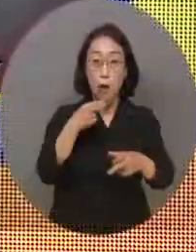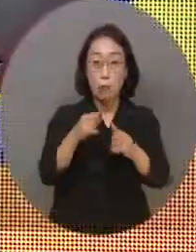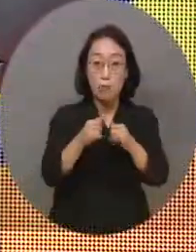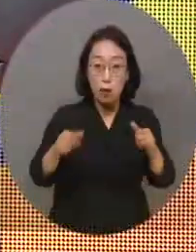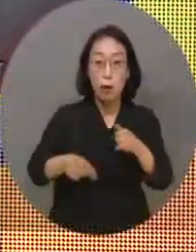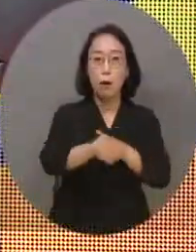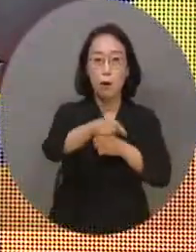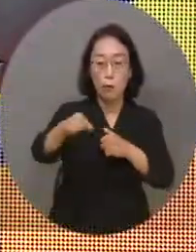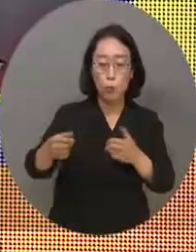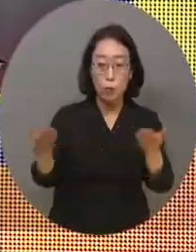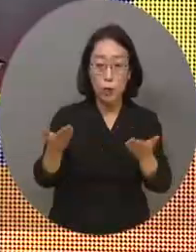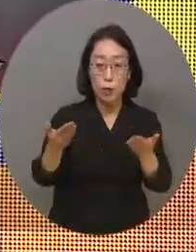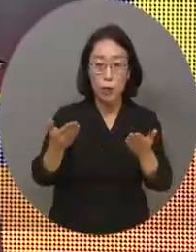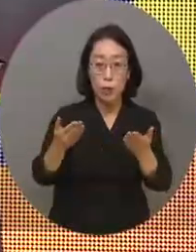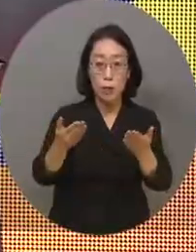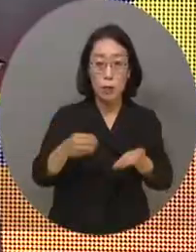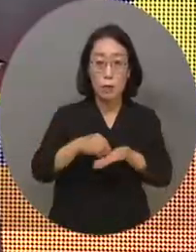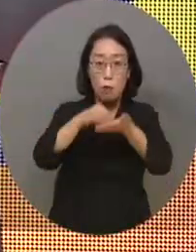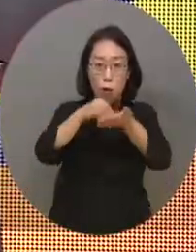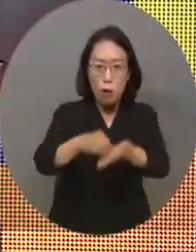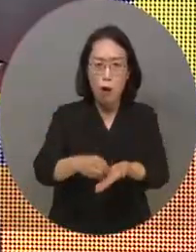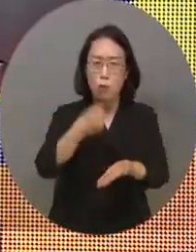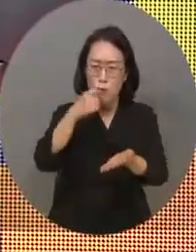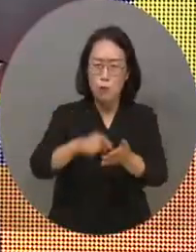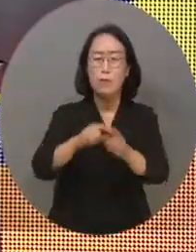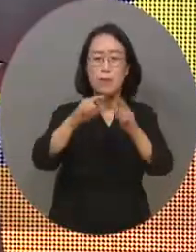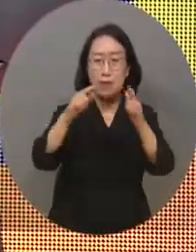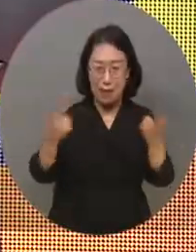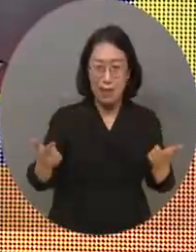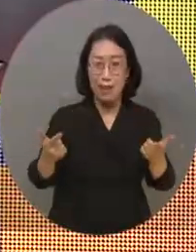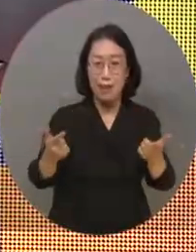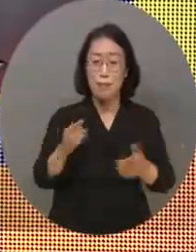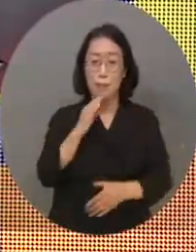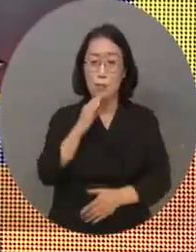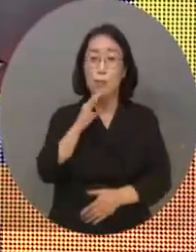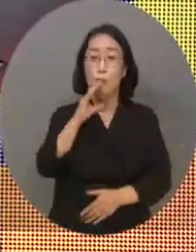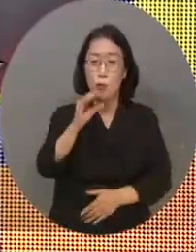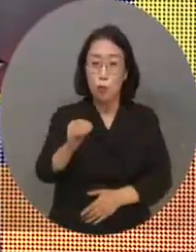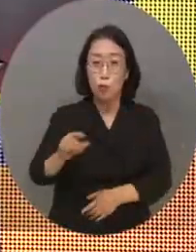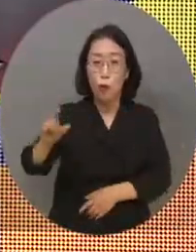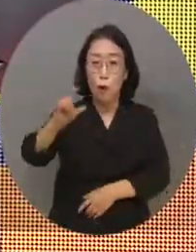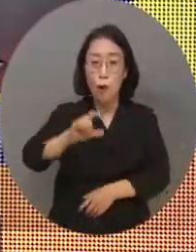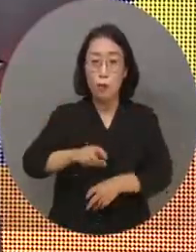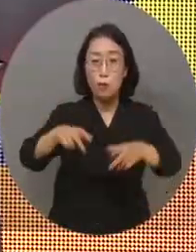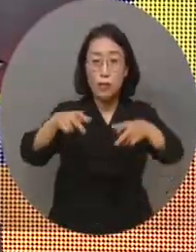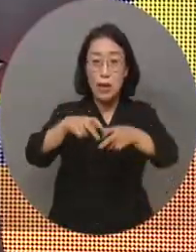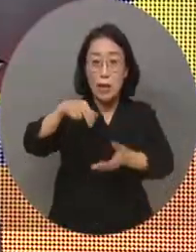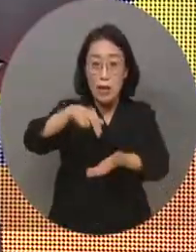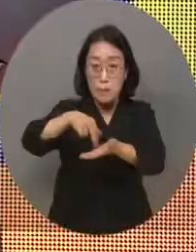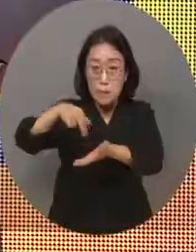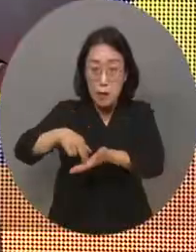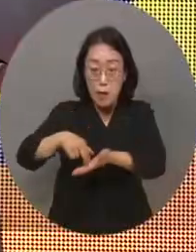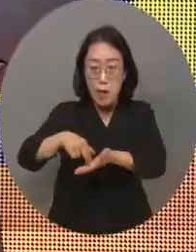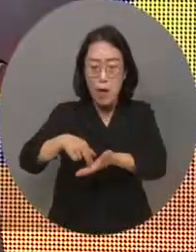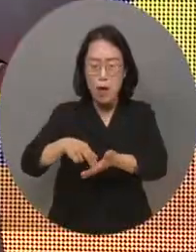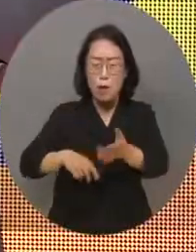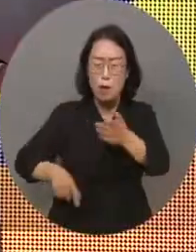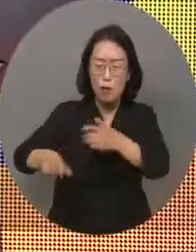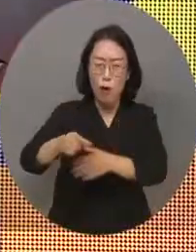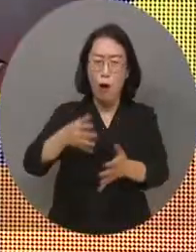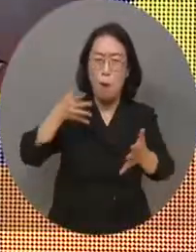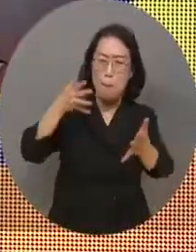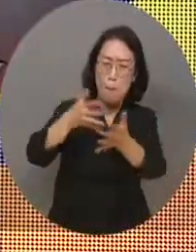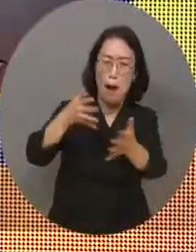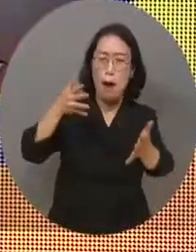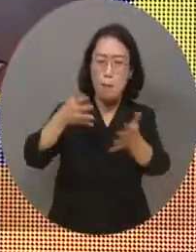비장애인들에게도 취업 의문이 바늘구멍이라고 합니다만 그러나 장애인들에게는 그런 바늘구멍조차도